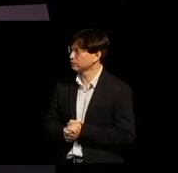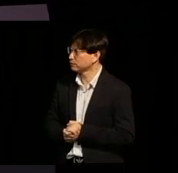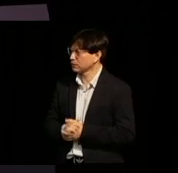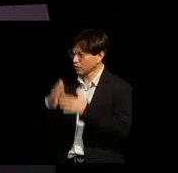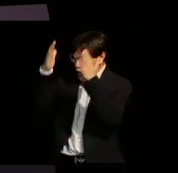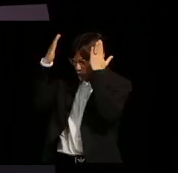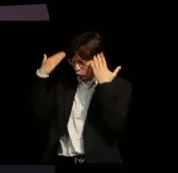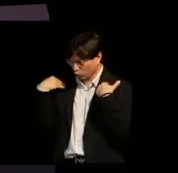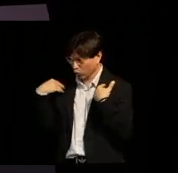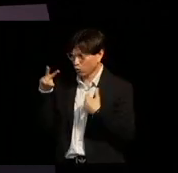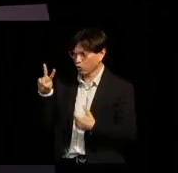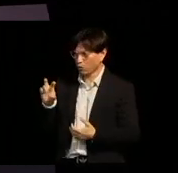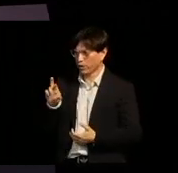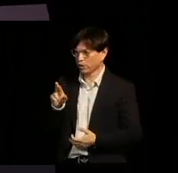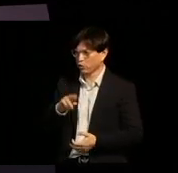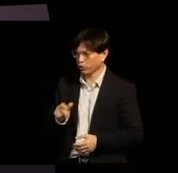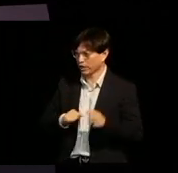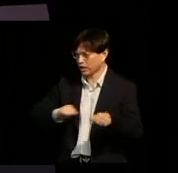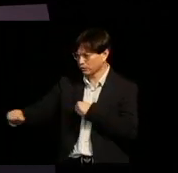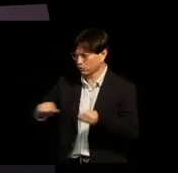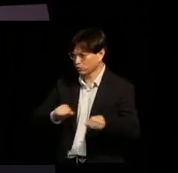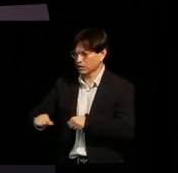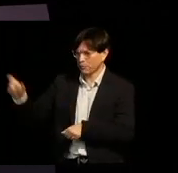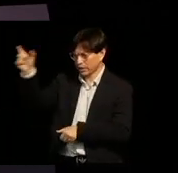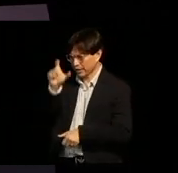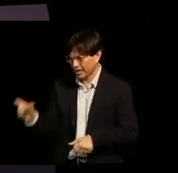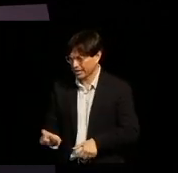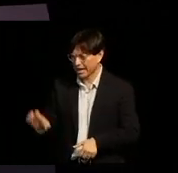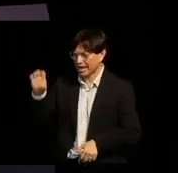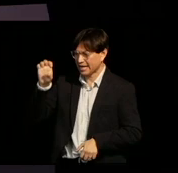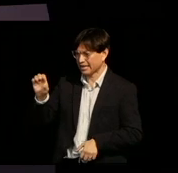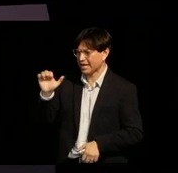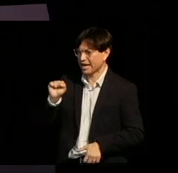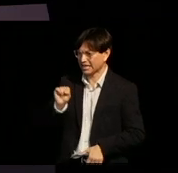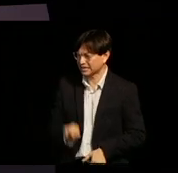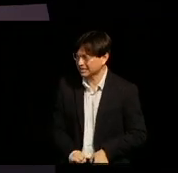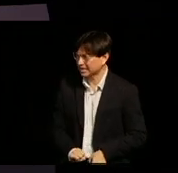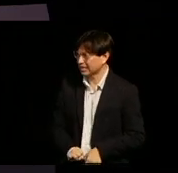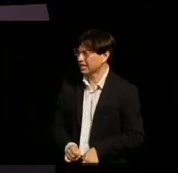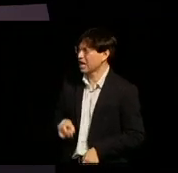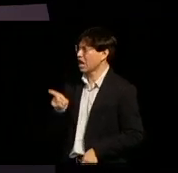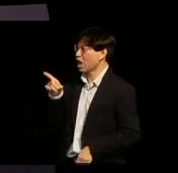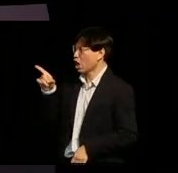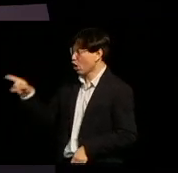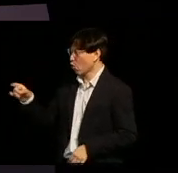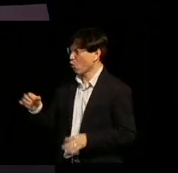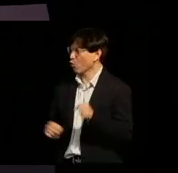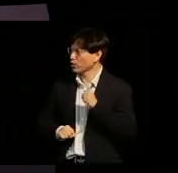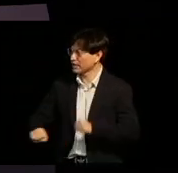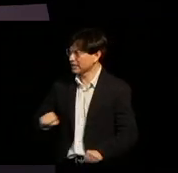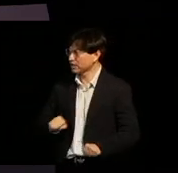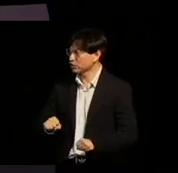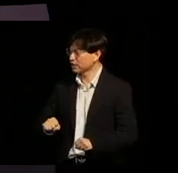Veronica è responsabile nazionale della CEI Don Luigi è il nostro referente diocesano per la